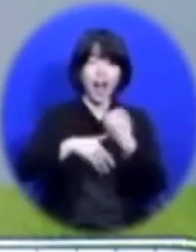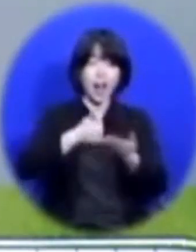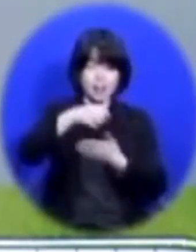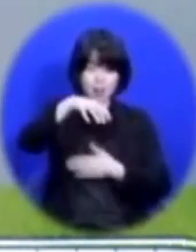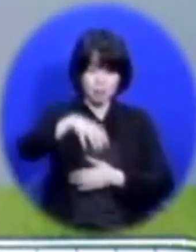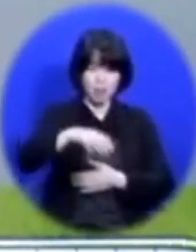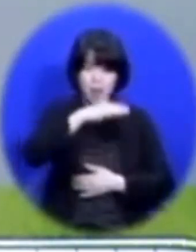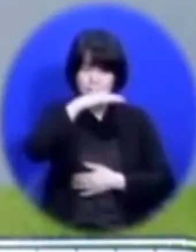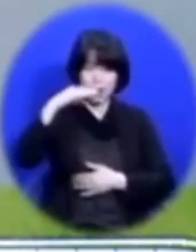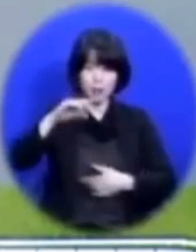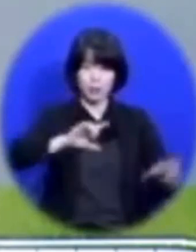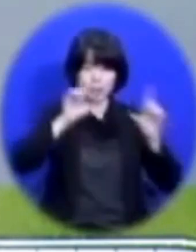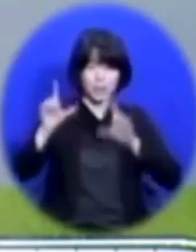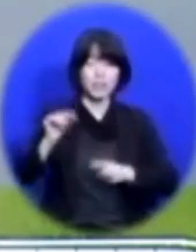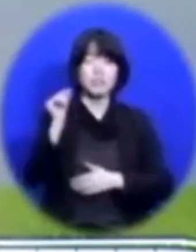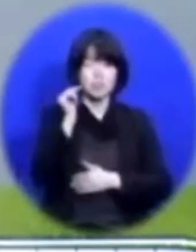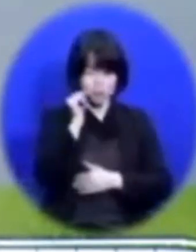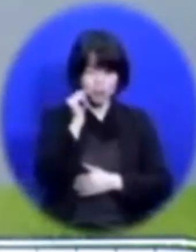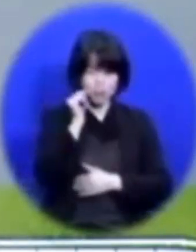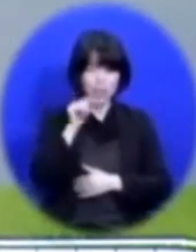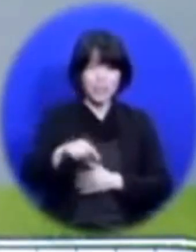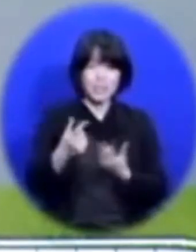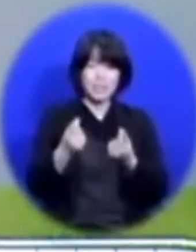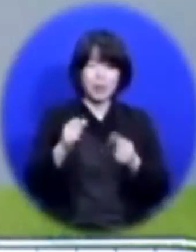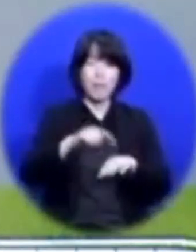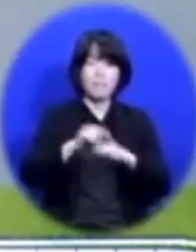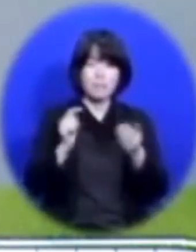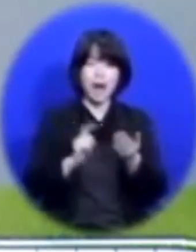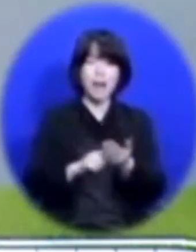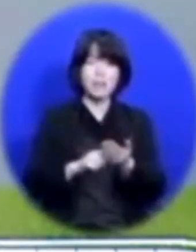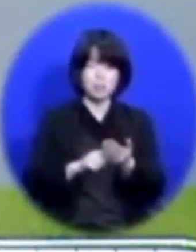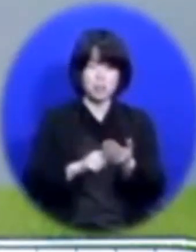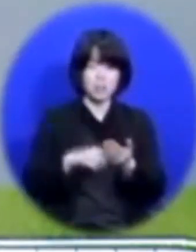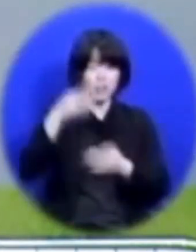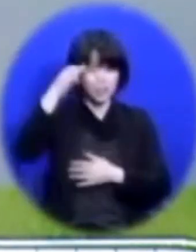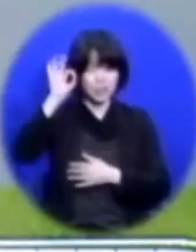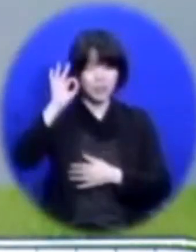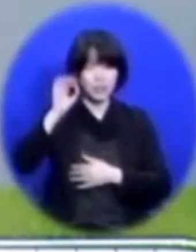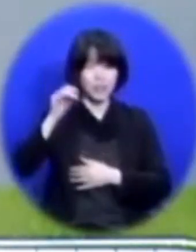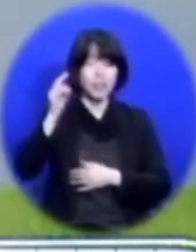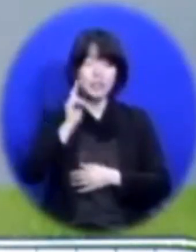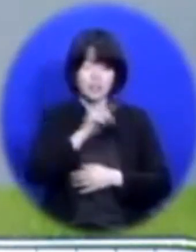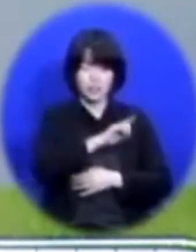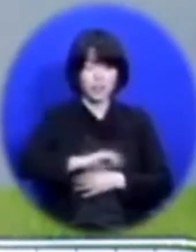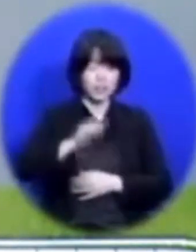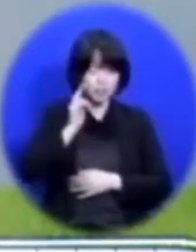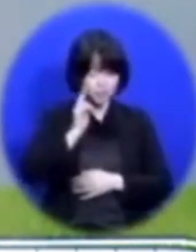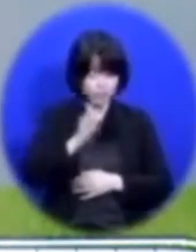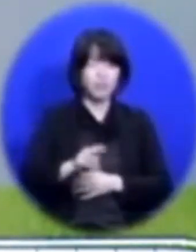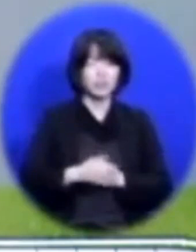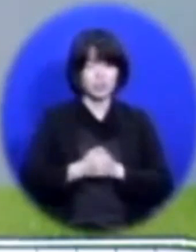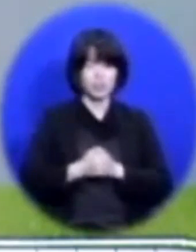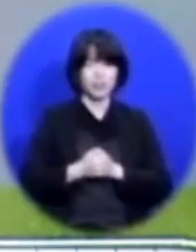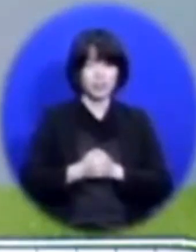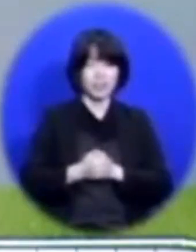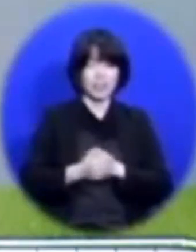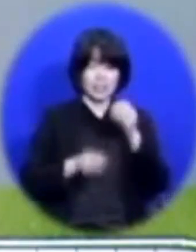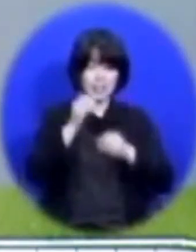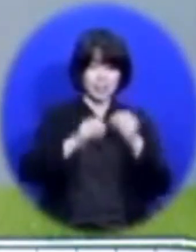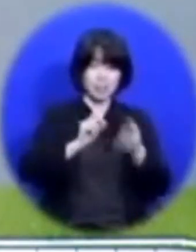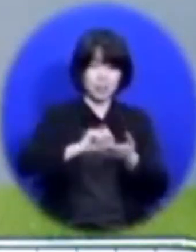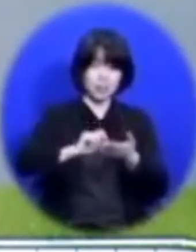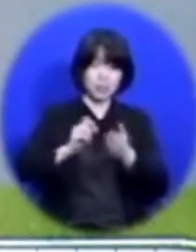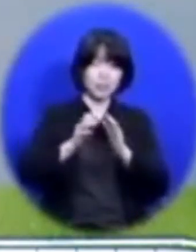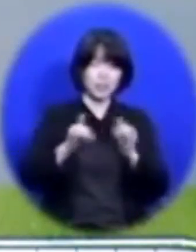임종을앞두고"나는 하나님앞에서바르게살지못했구나"라고깨닫는순간입니다.시편기자는